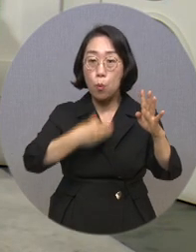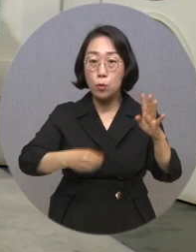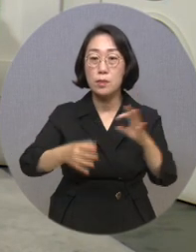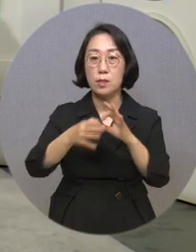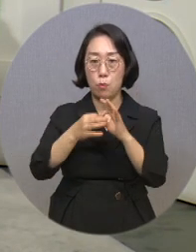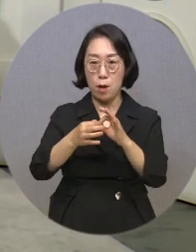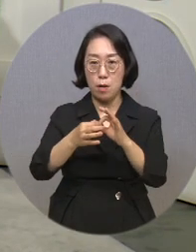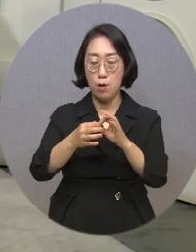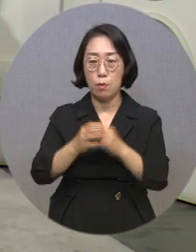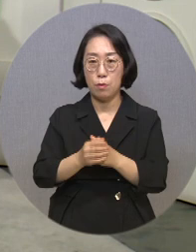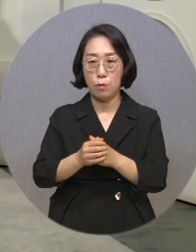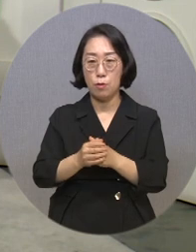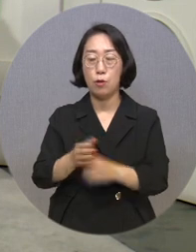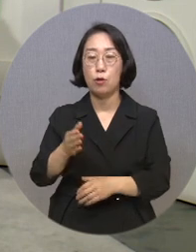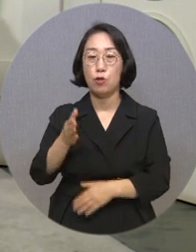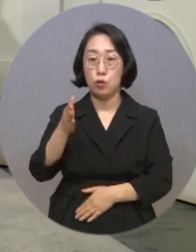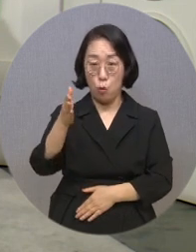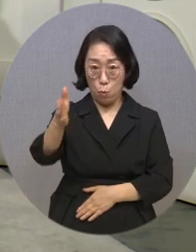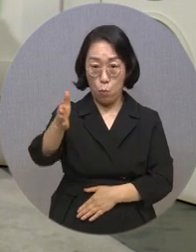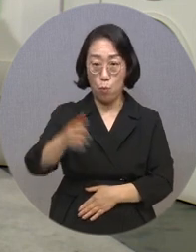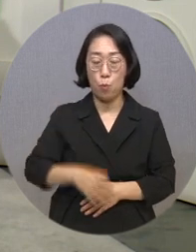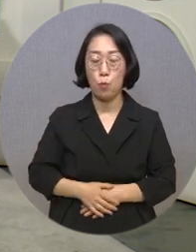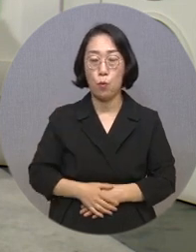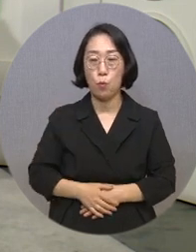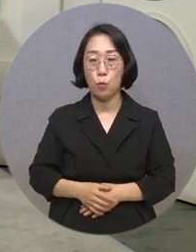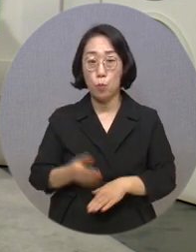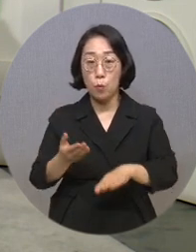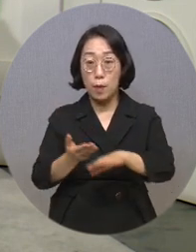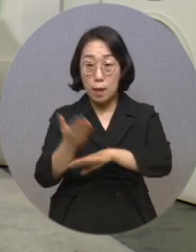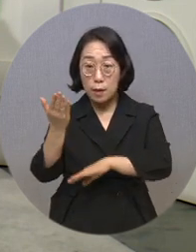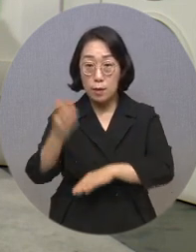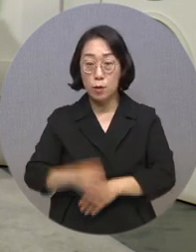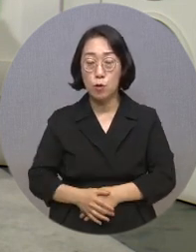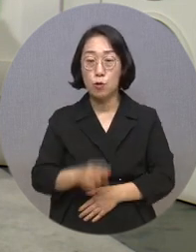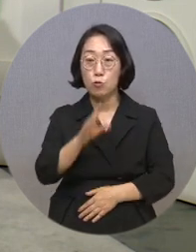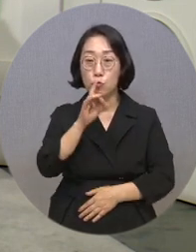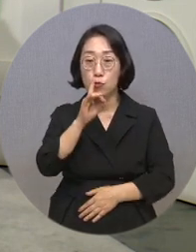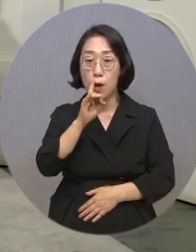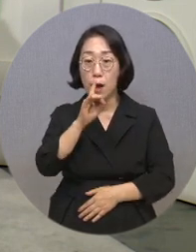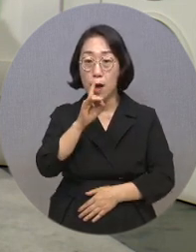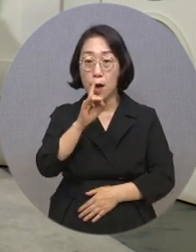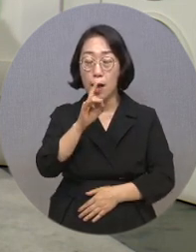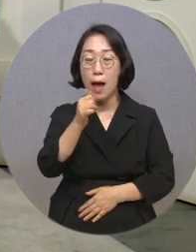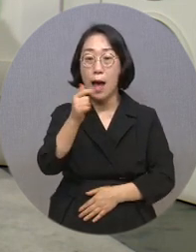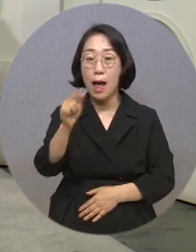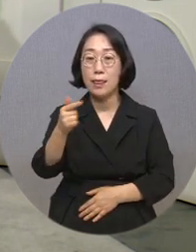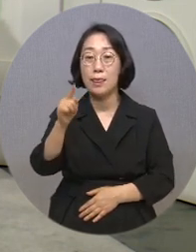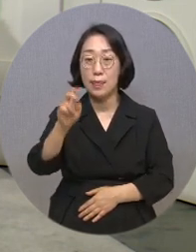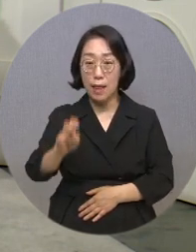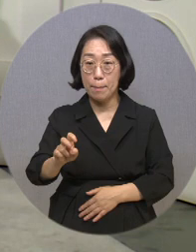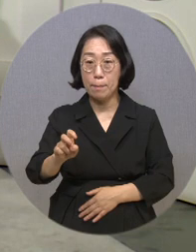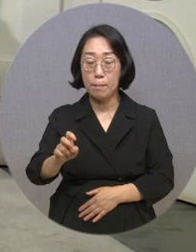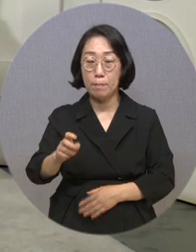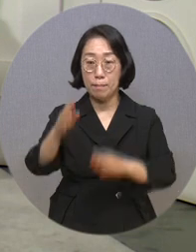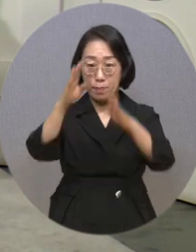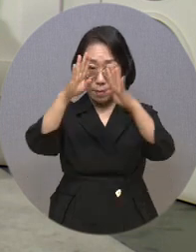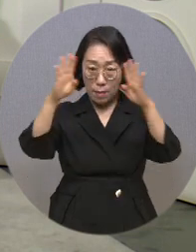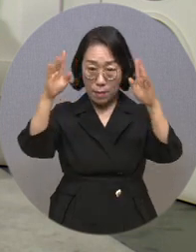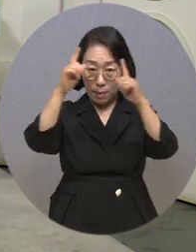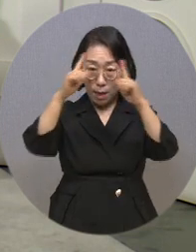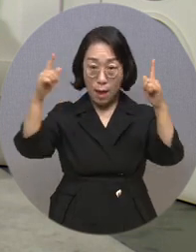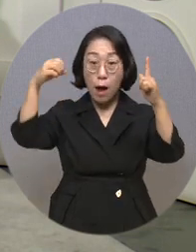네. 공부하셨고 네. 그리고 또 중앙대학이 아니라 한남대학원에 가서